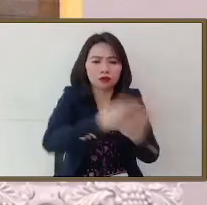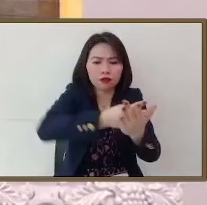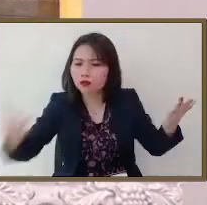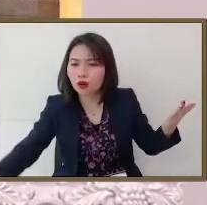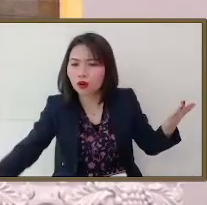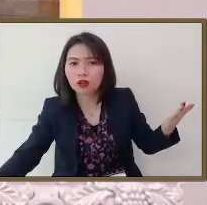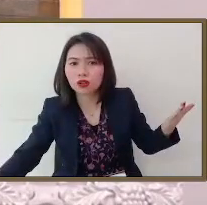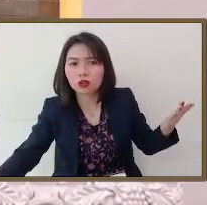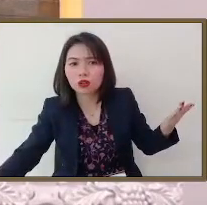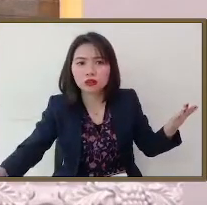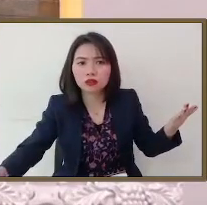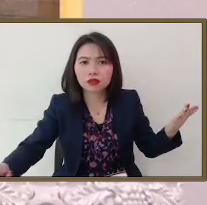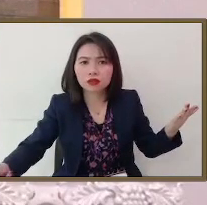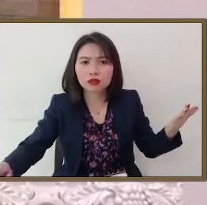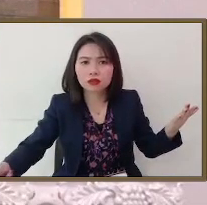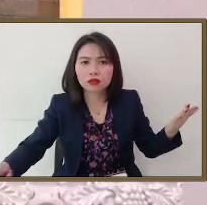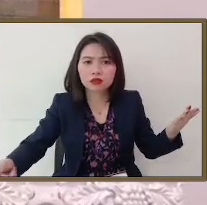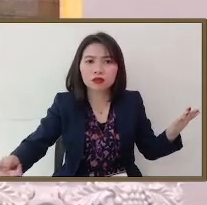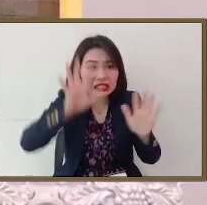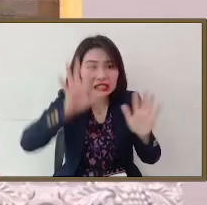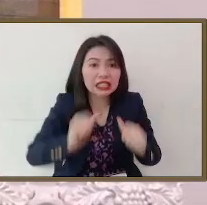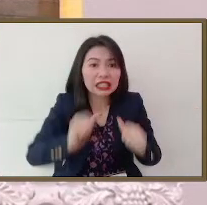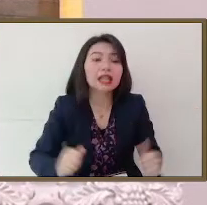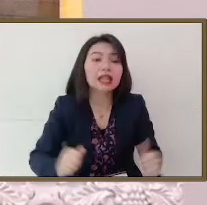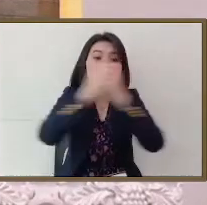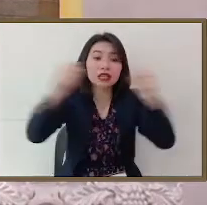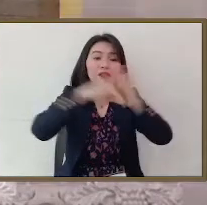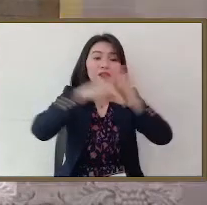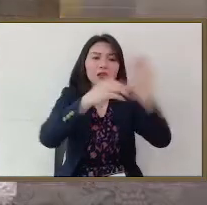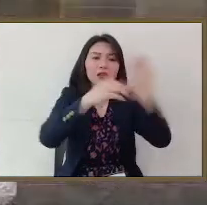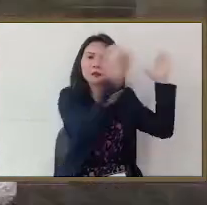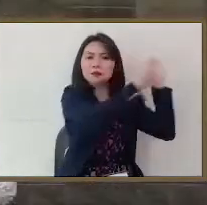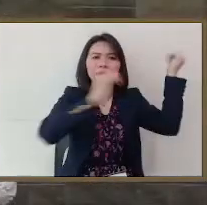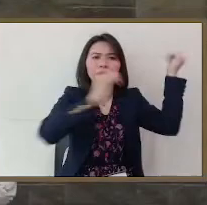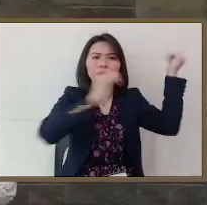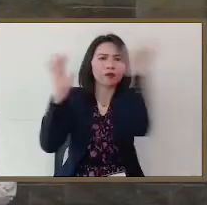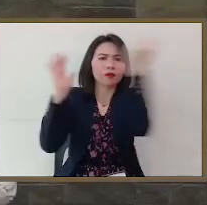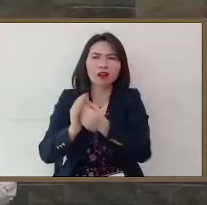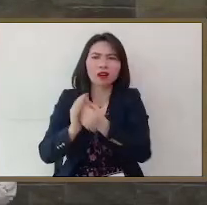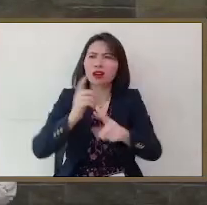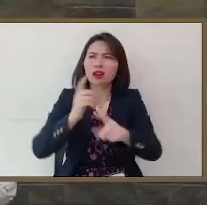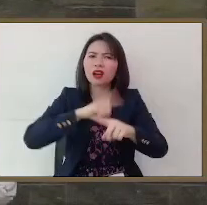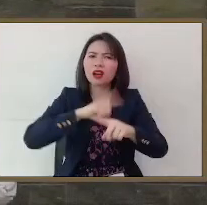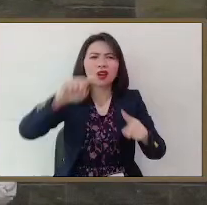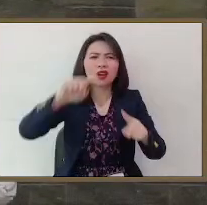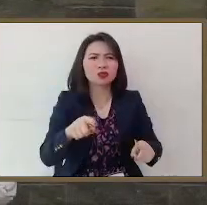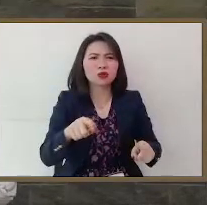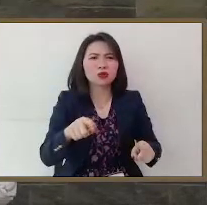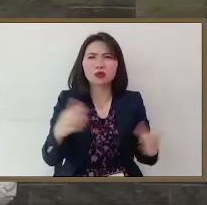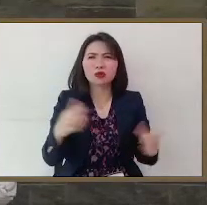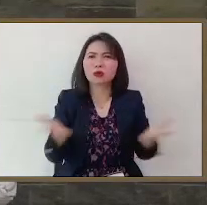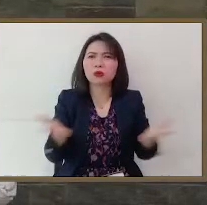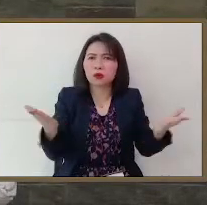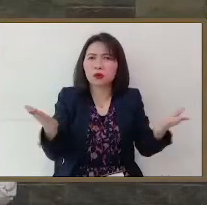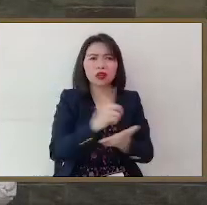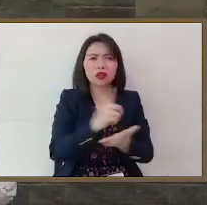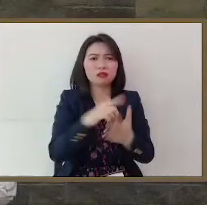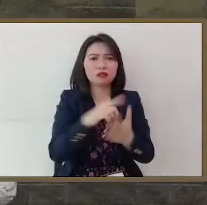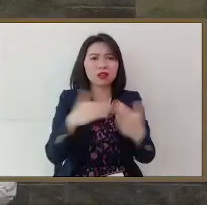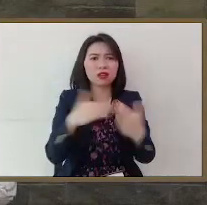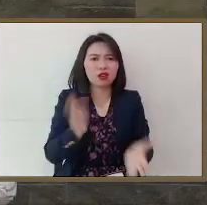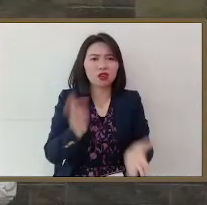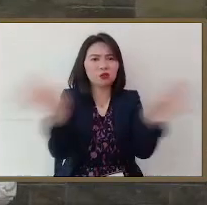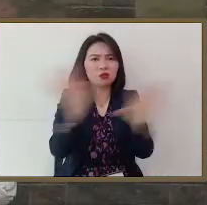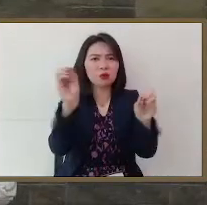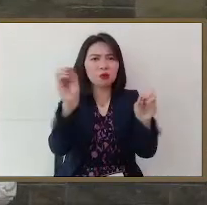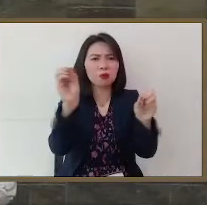save himself doon pagpako sa cross. But where is the gospel now kung walang mamamatay sa cross? Kung